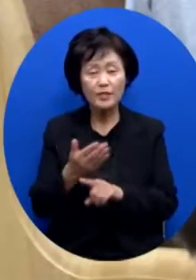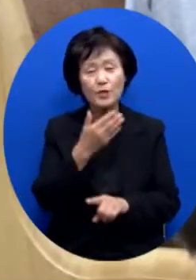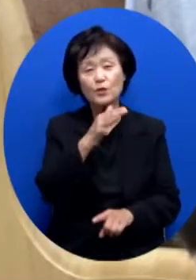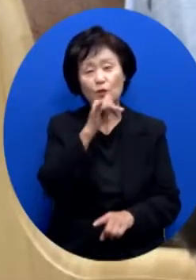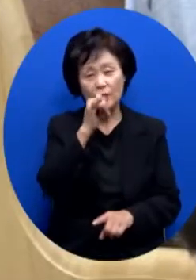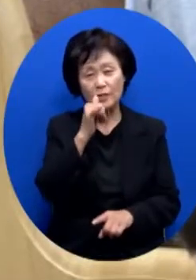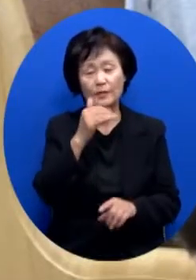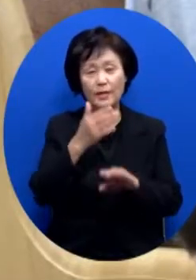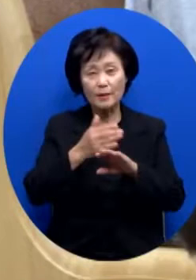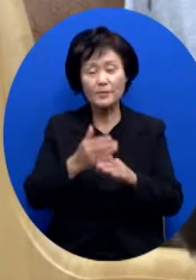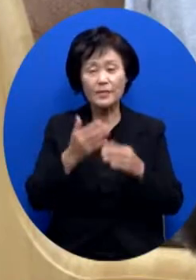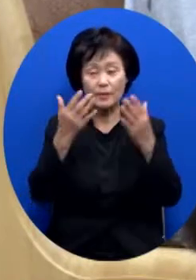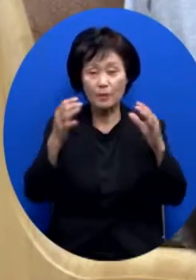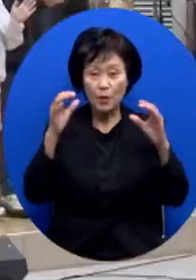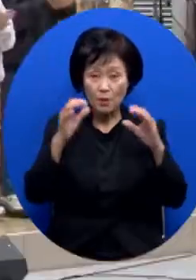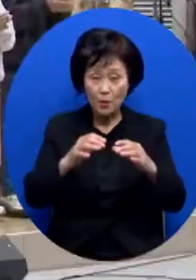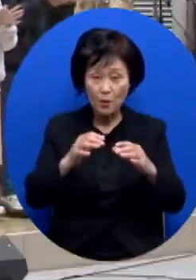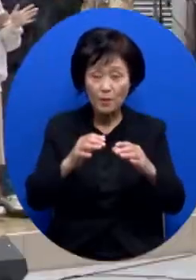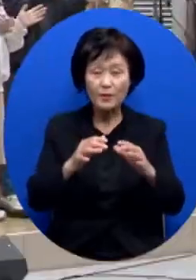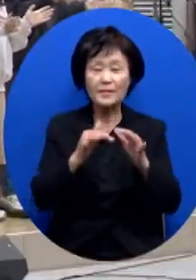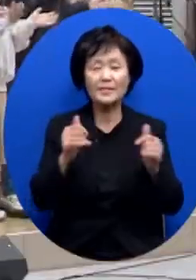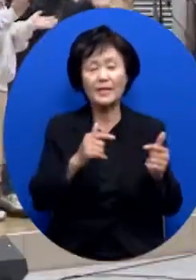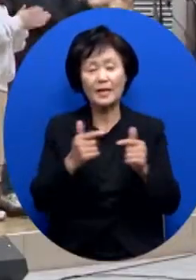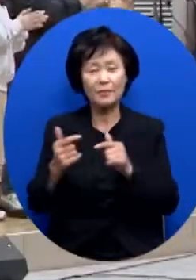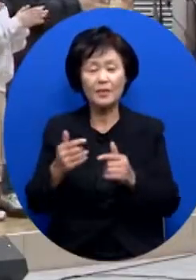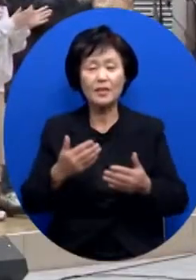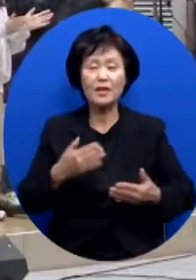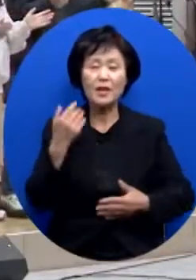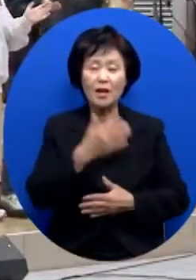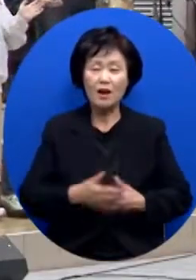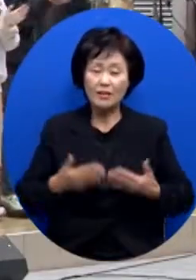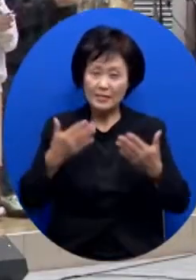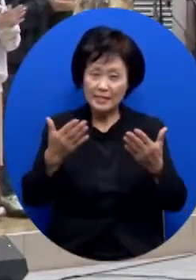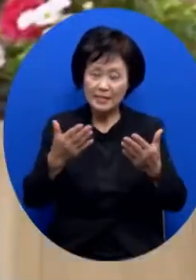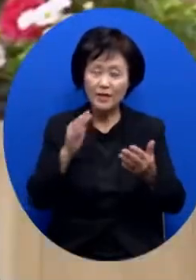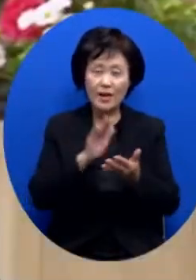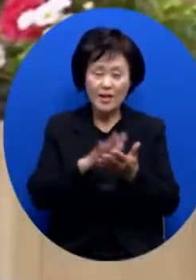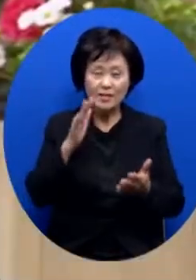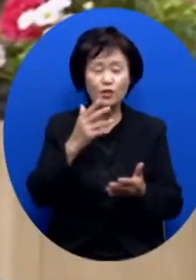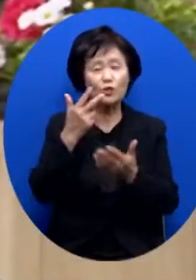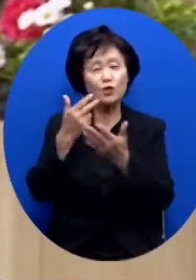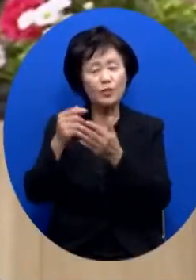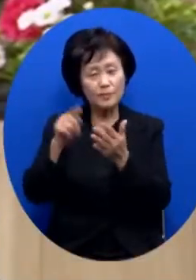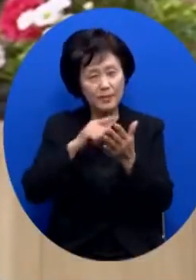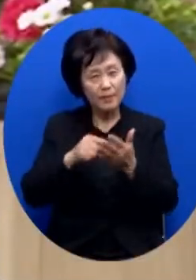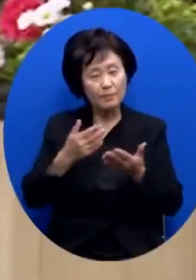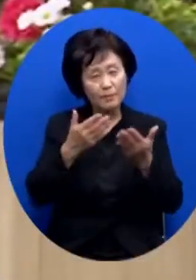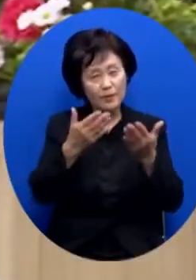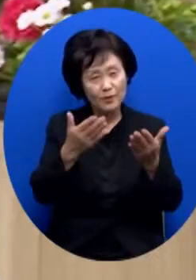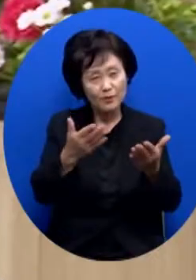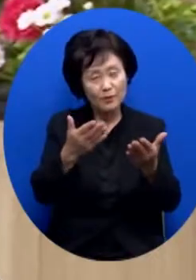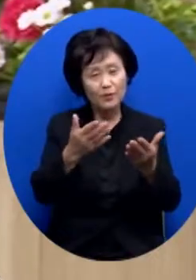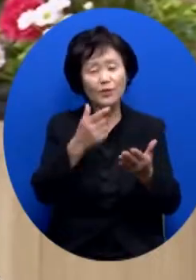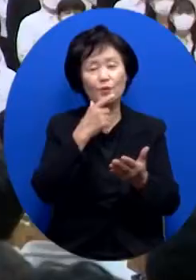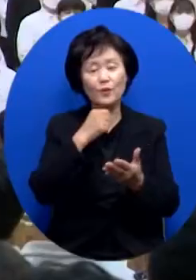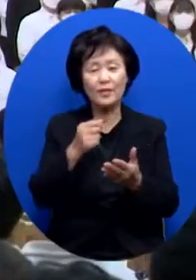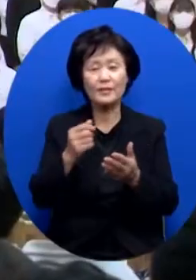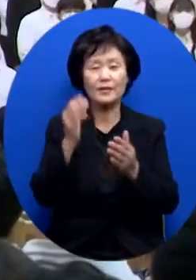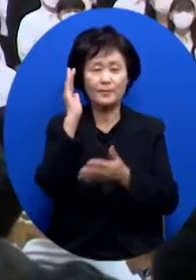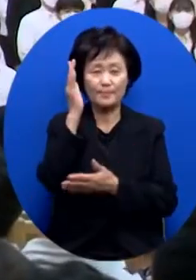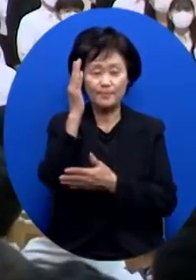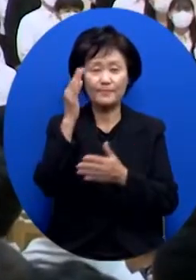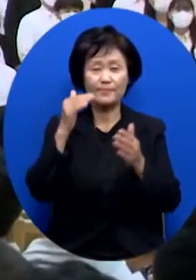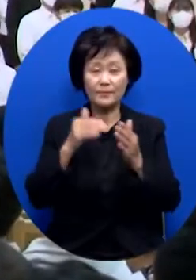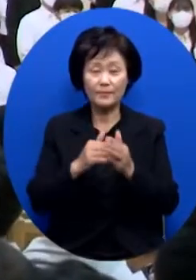향한 지체들의 헌신과 열정을 주님께서 갚아주시길 소망한다고 말했습니다. 이날 전국 각